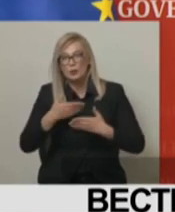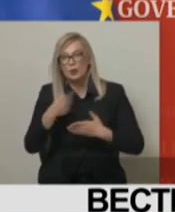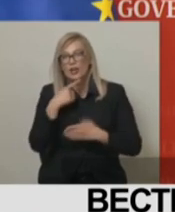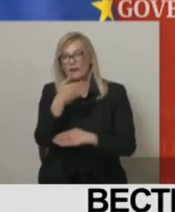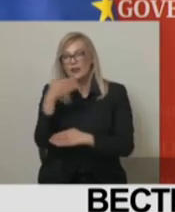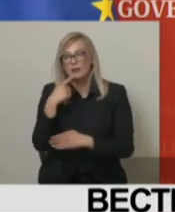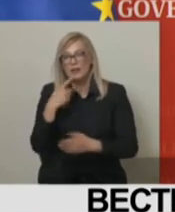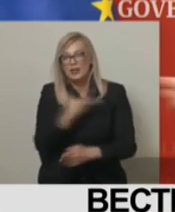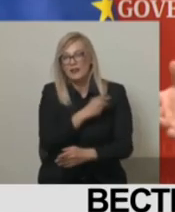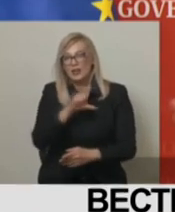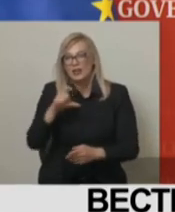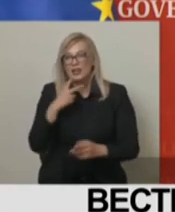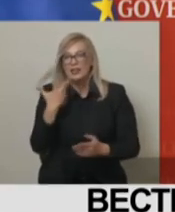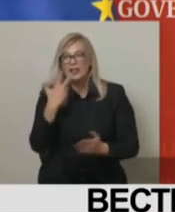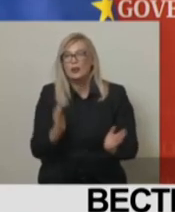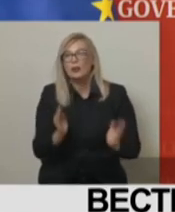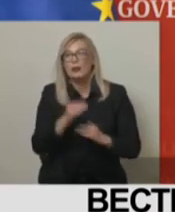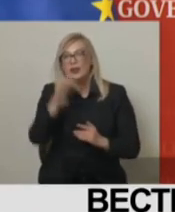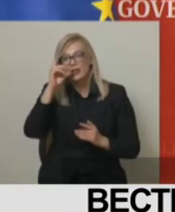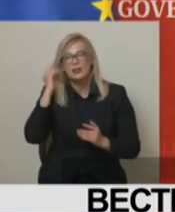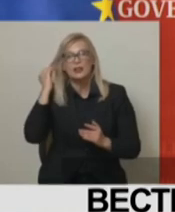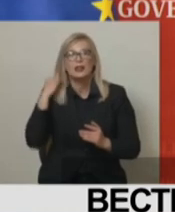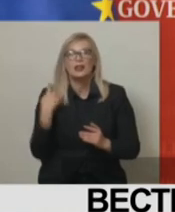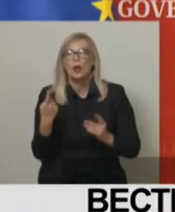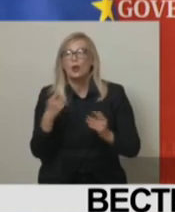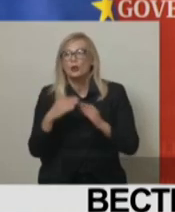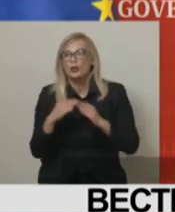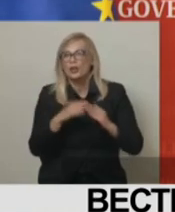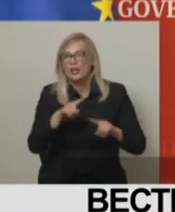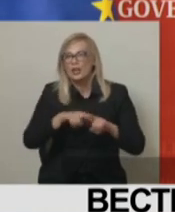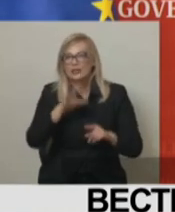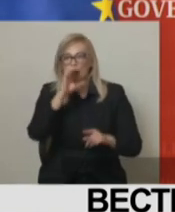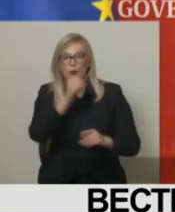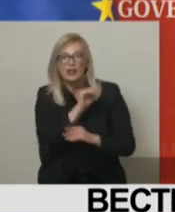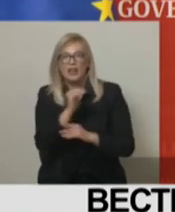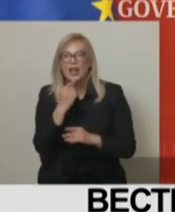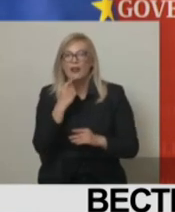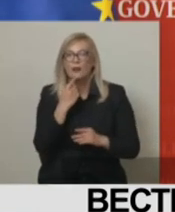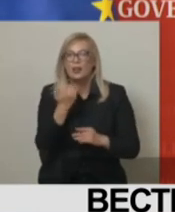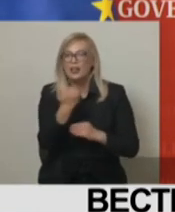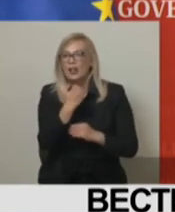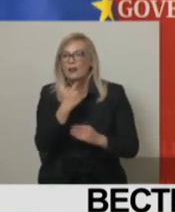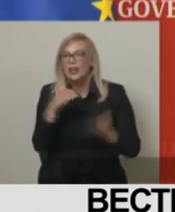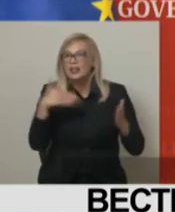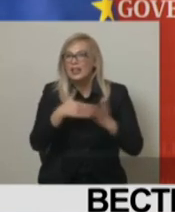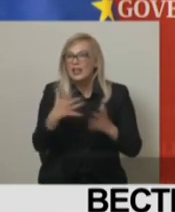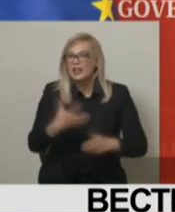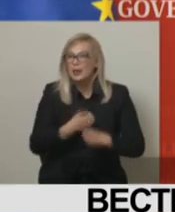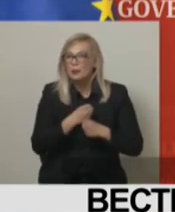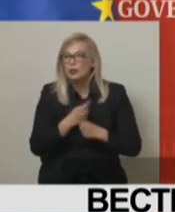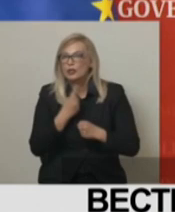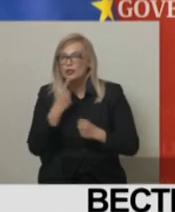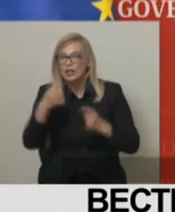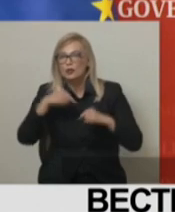вакцина. Третиот пакет и можноста секако од соседите. Грција и Бугарија најуваат директна подршка, а тоа доаѓа директно